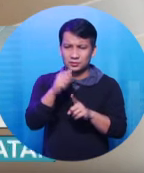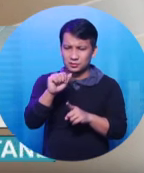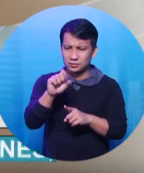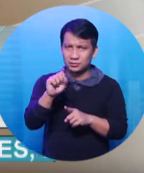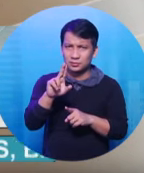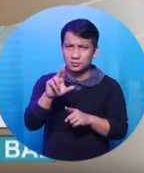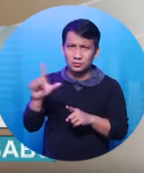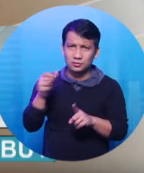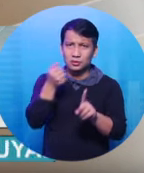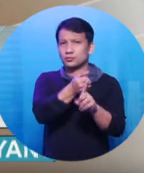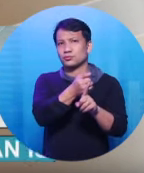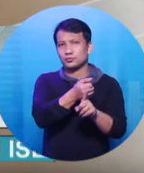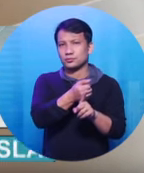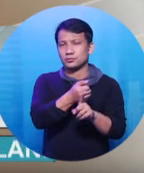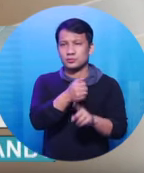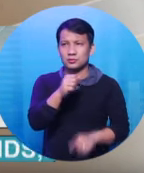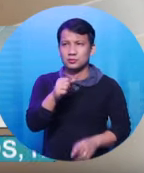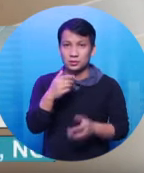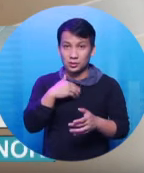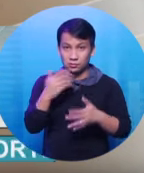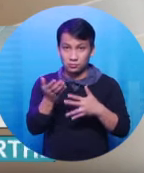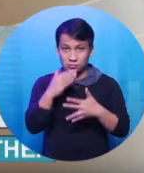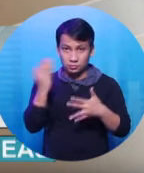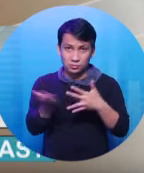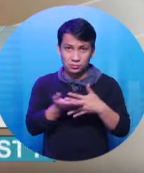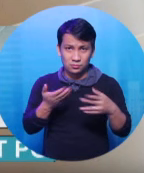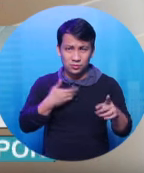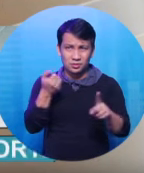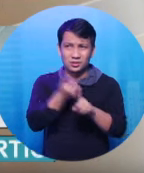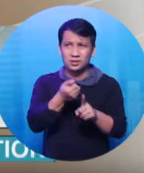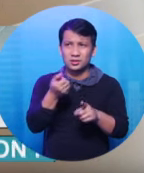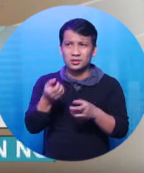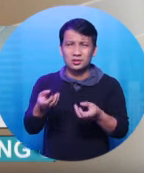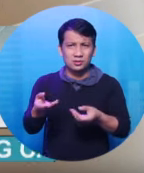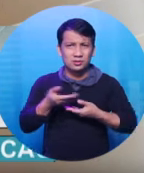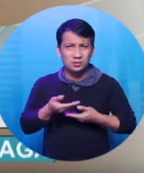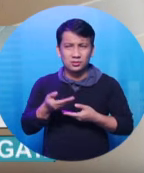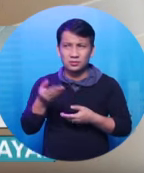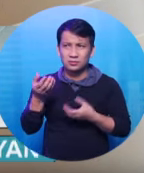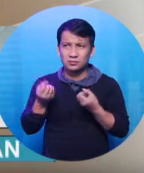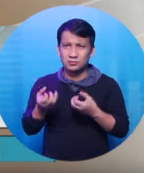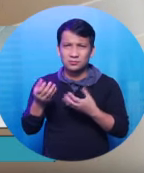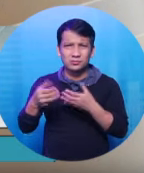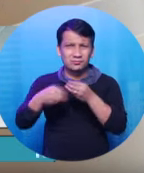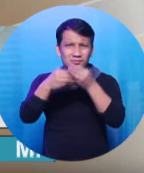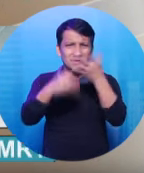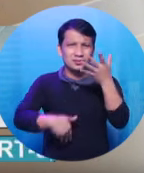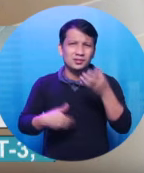Opo. Pero marami po siyang ginawa sa akin eh.